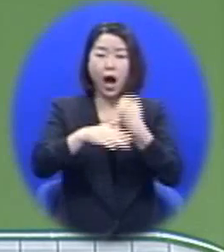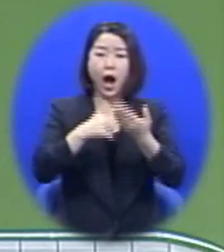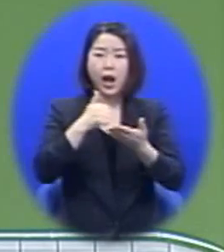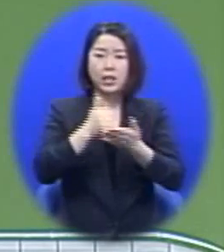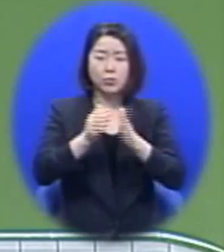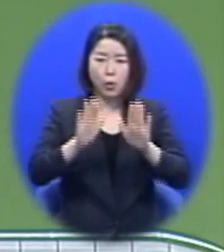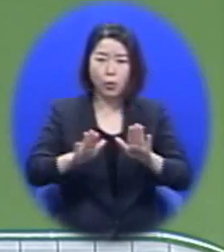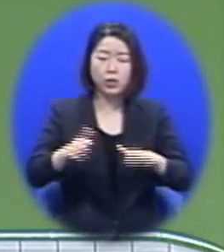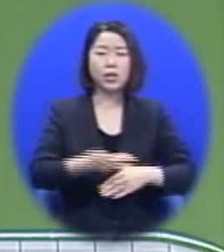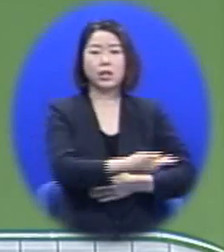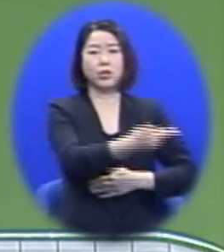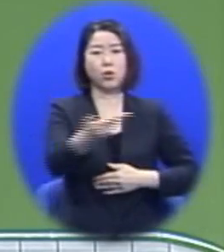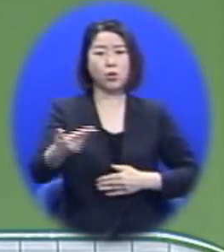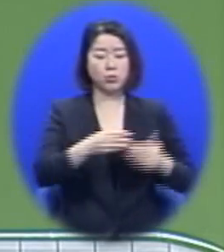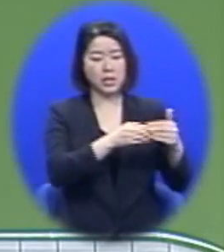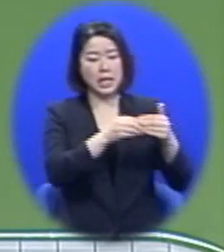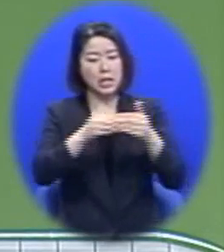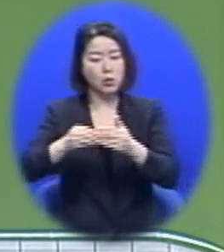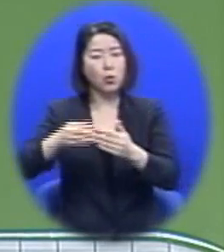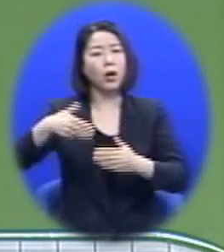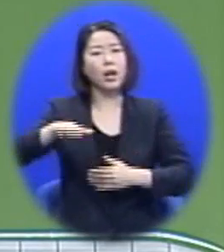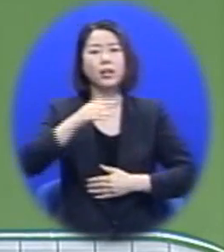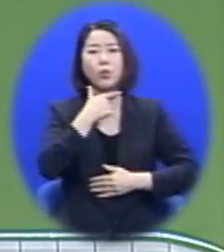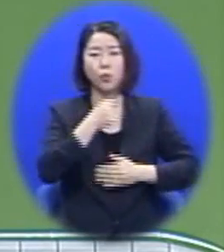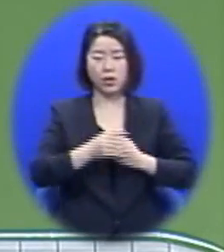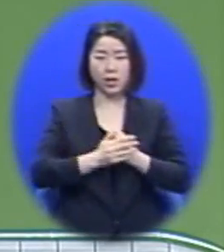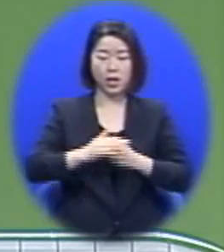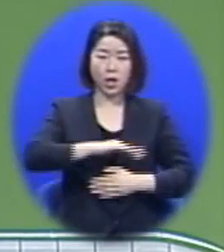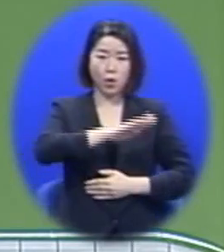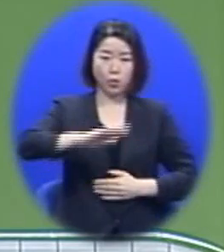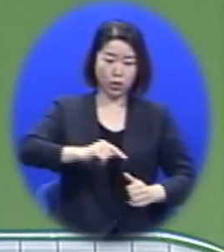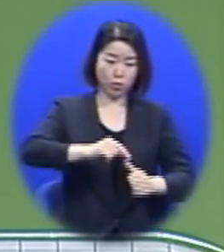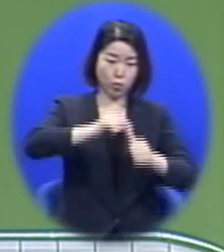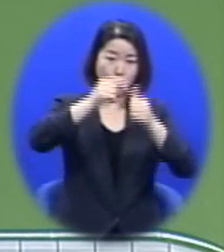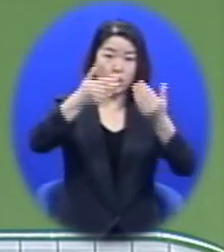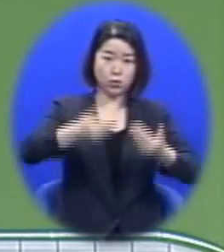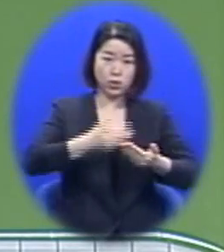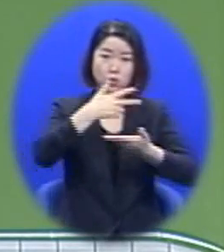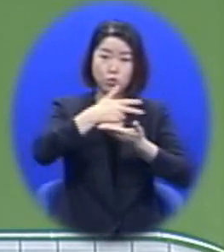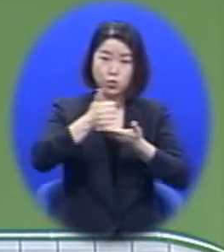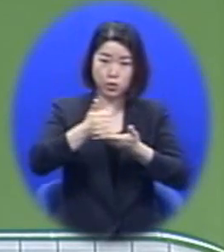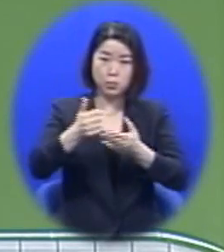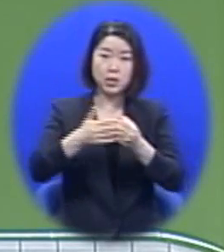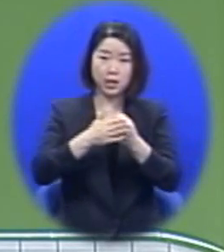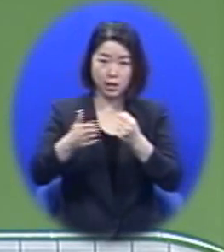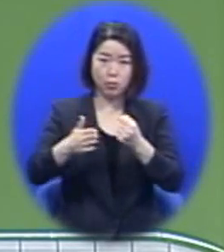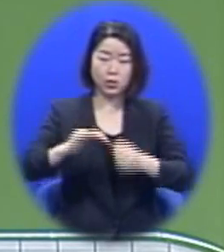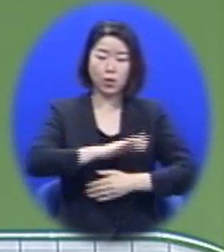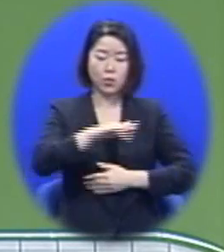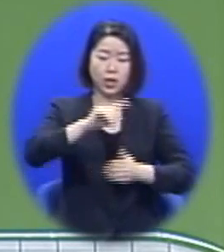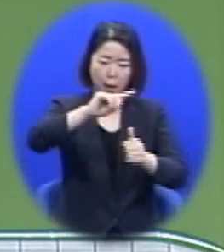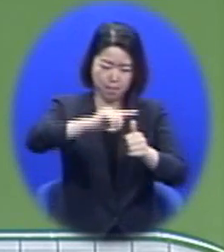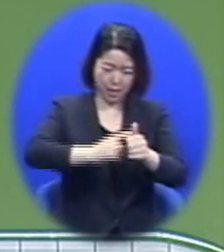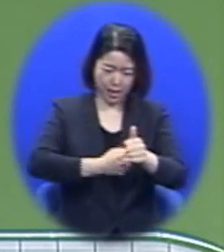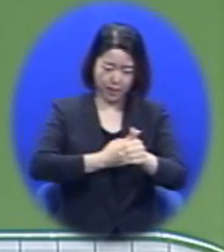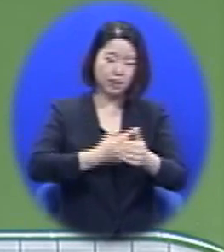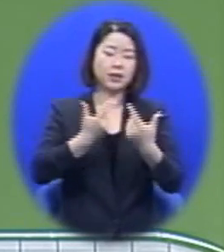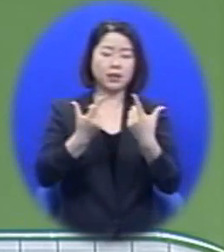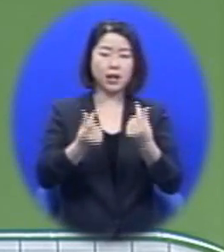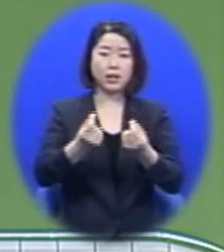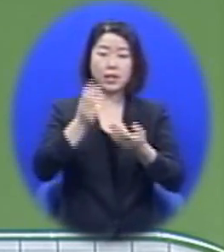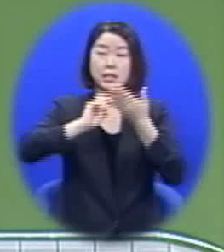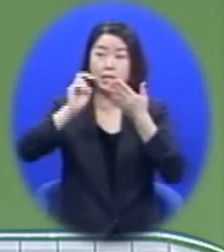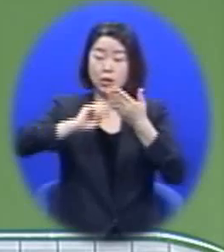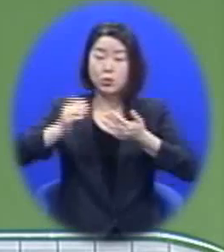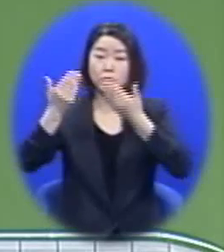여러분들을 인도하기 원하십니다. 우리를 구원하신 주님이시니까 우리가 마땅히 찬송을 드리지만